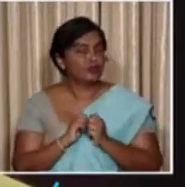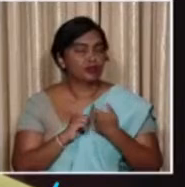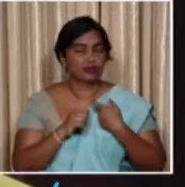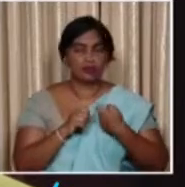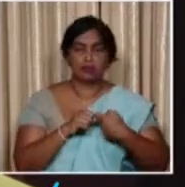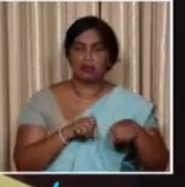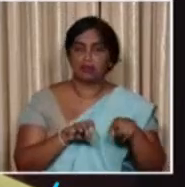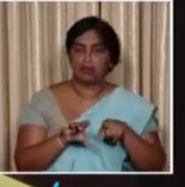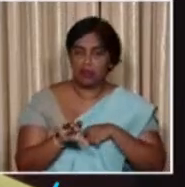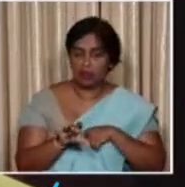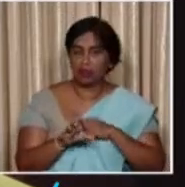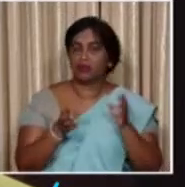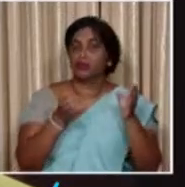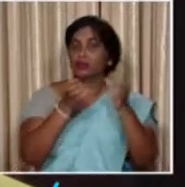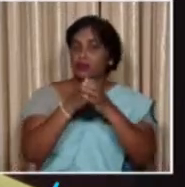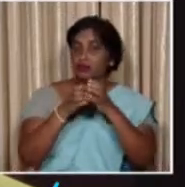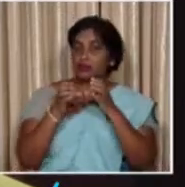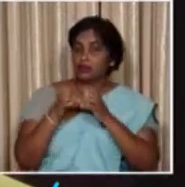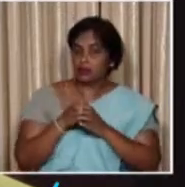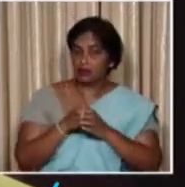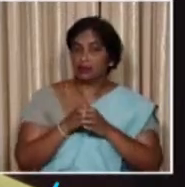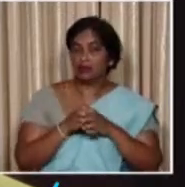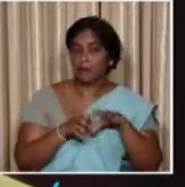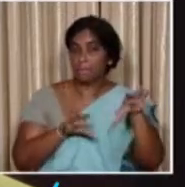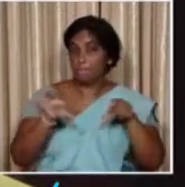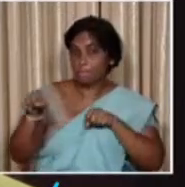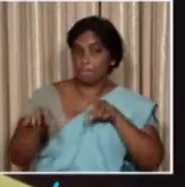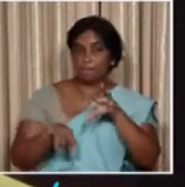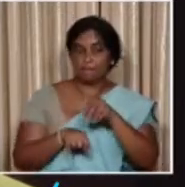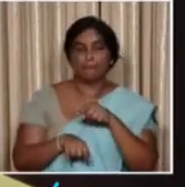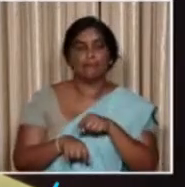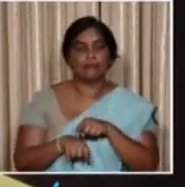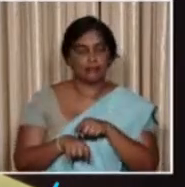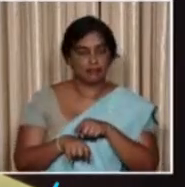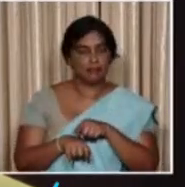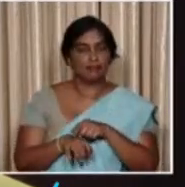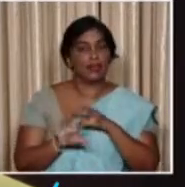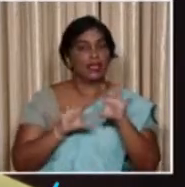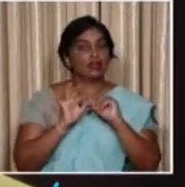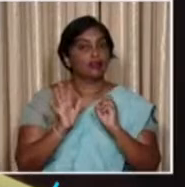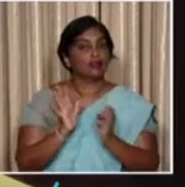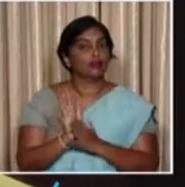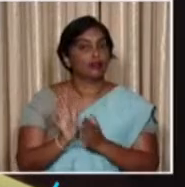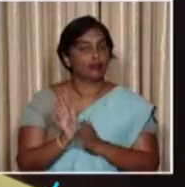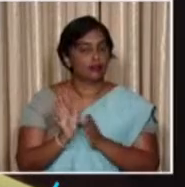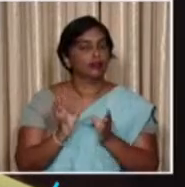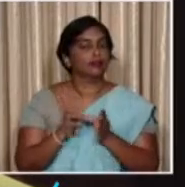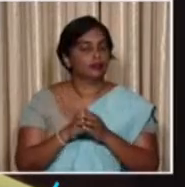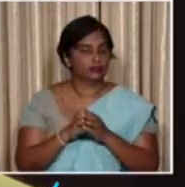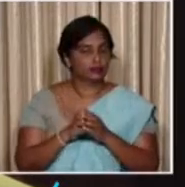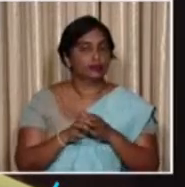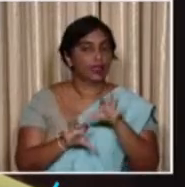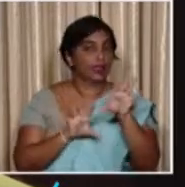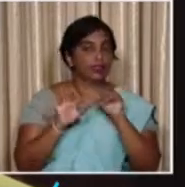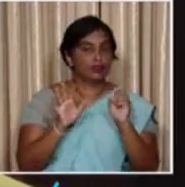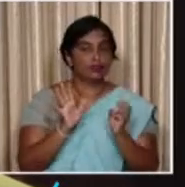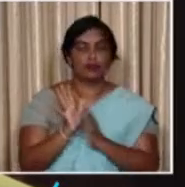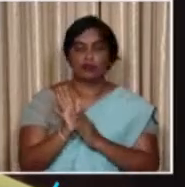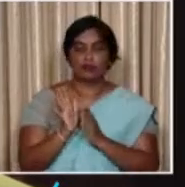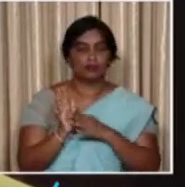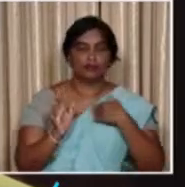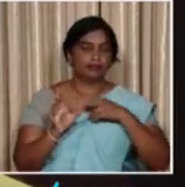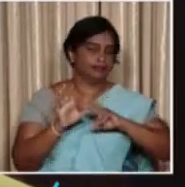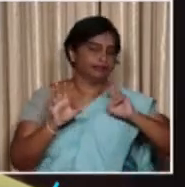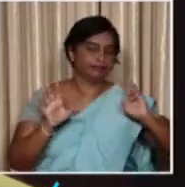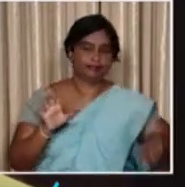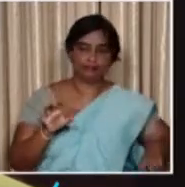මුල්ලුණු කණ්ඩායම් උපයෝගී කරගෙන තේරීම්කාරක සභාවක් පත් කිරීමයි අපි මේ තේරීම්කාරක සභාවෙන් ඉවත්